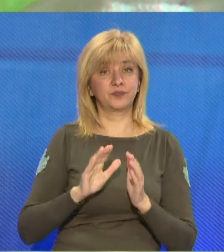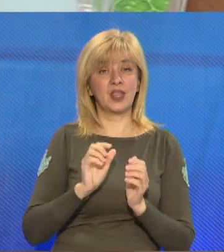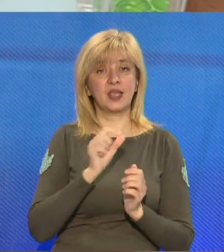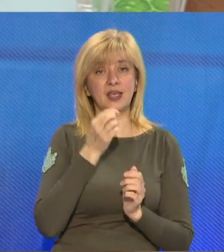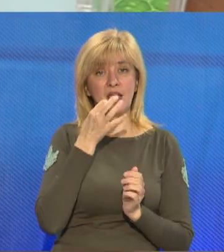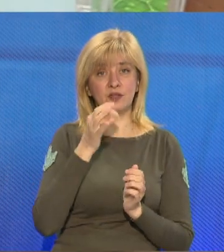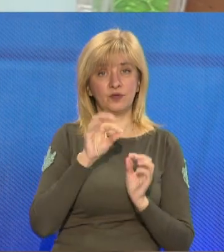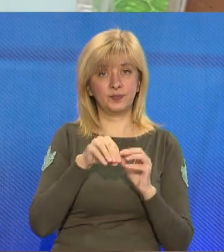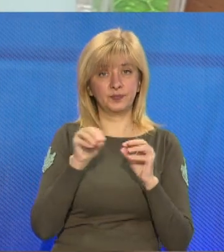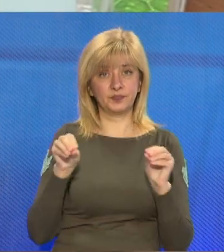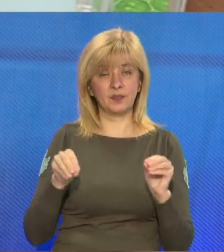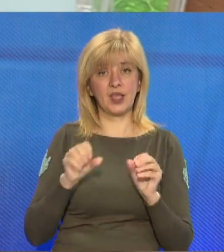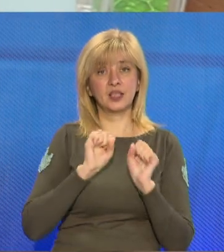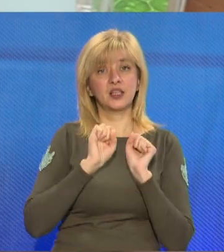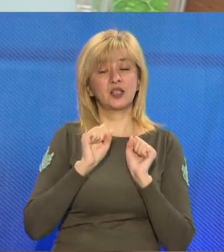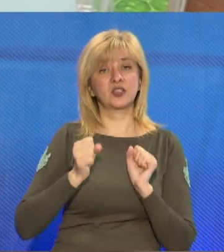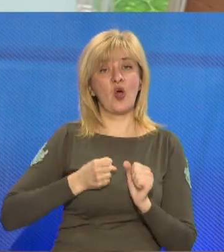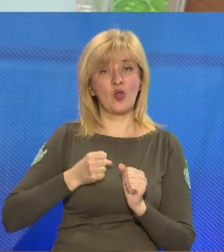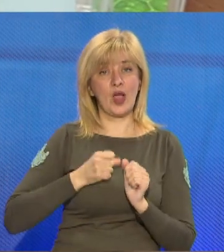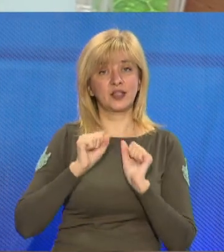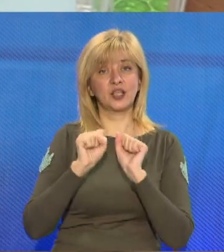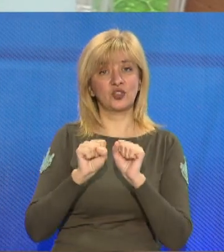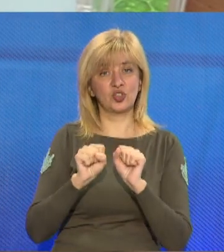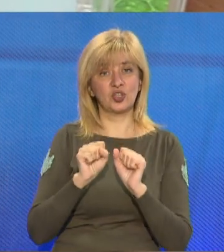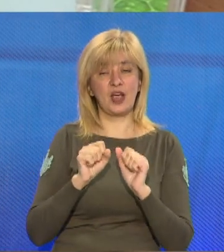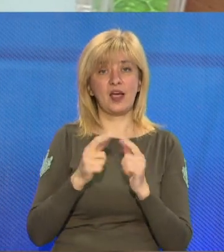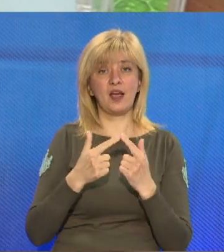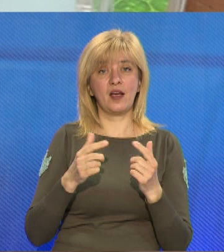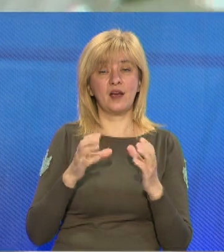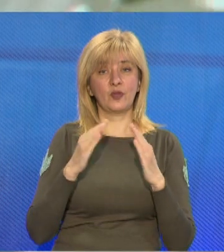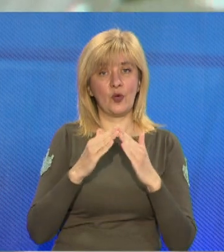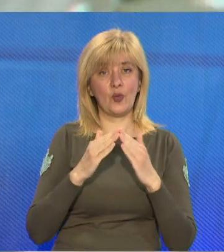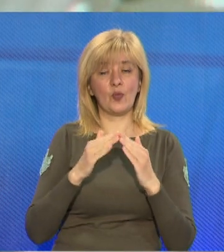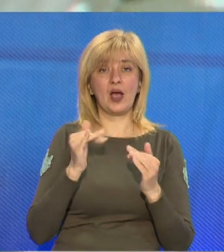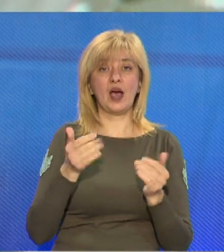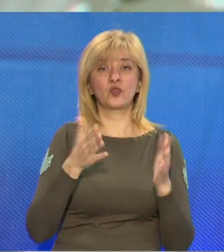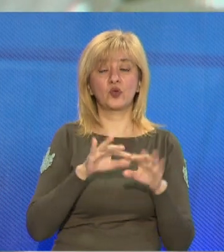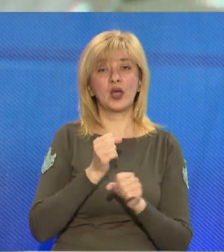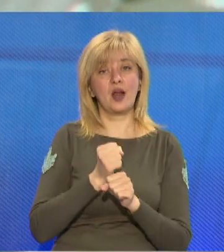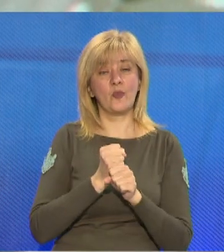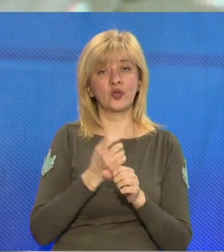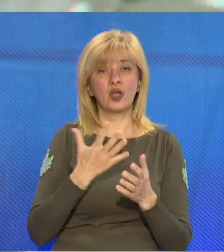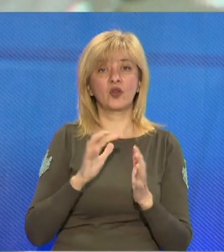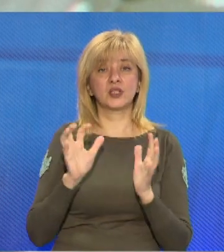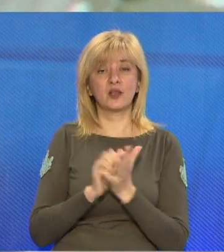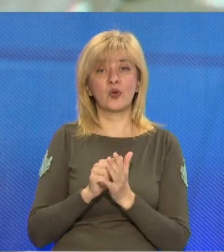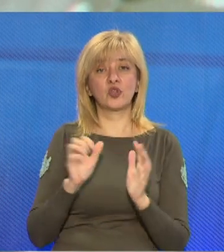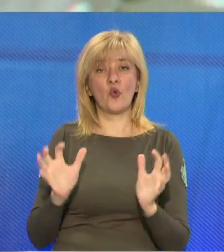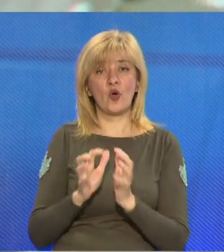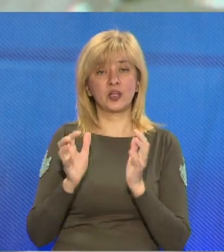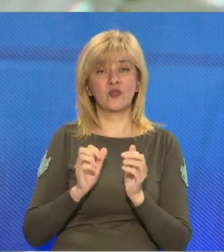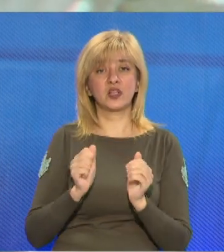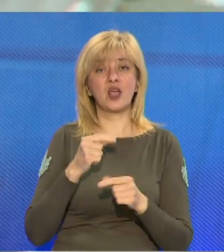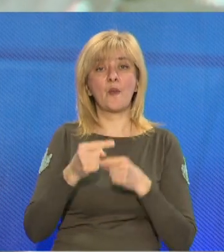ахоўвае гняздо і перамолвае насенне раслін, астатнія рабочыя, якія займаюцца гадаваннем патомства, прыбіраюць і выконваюць